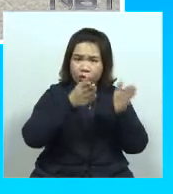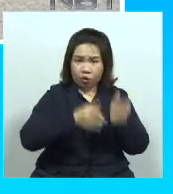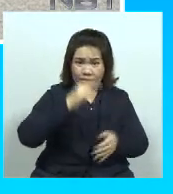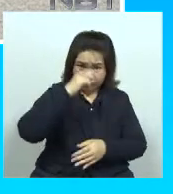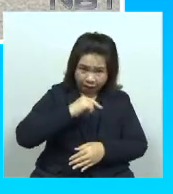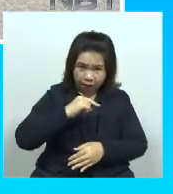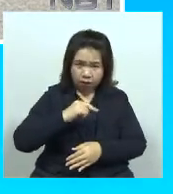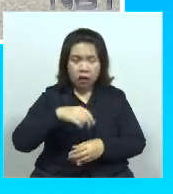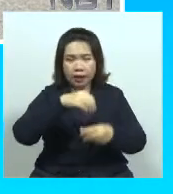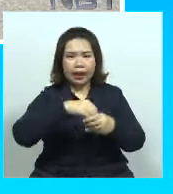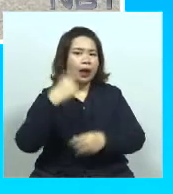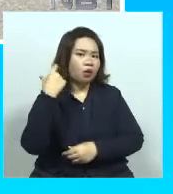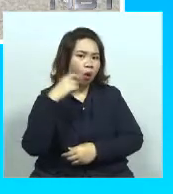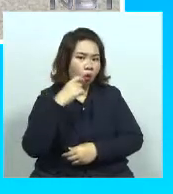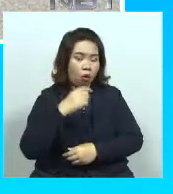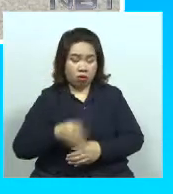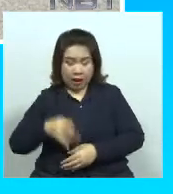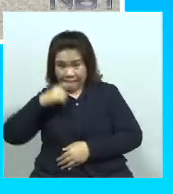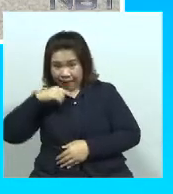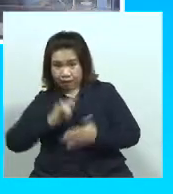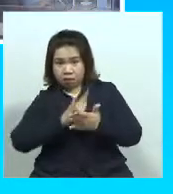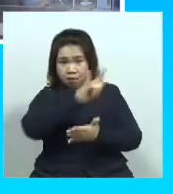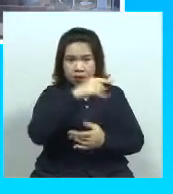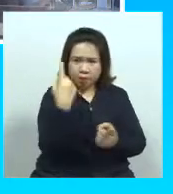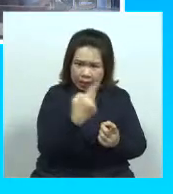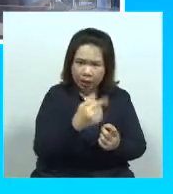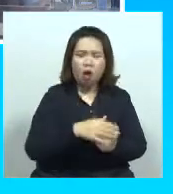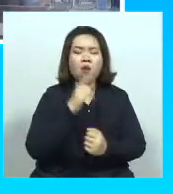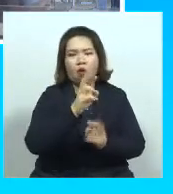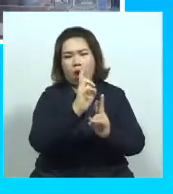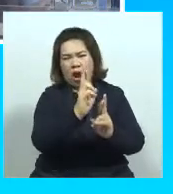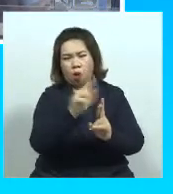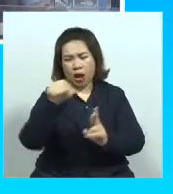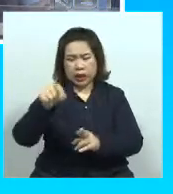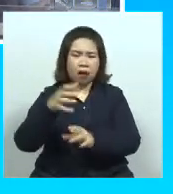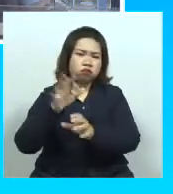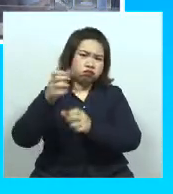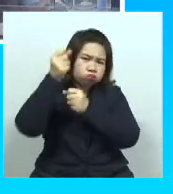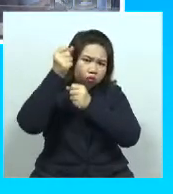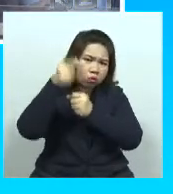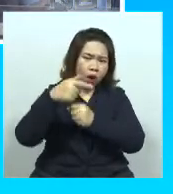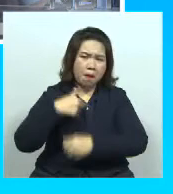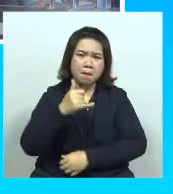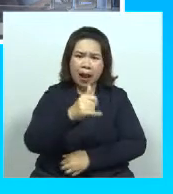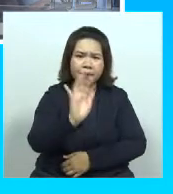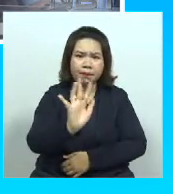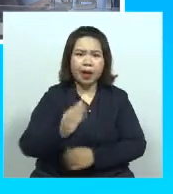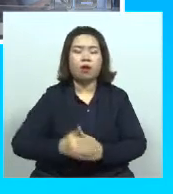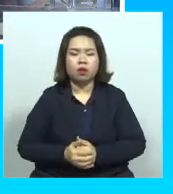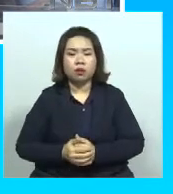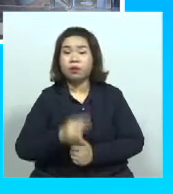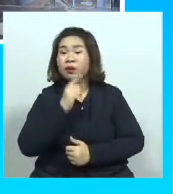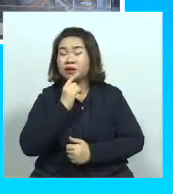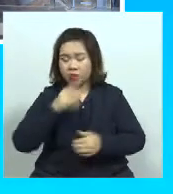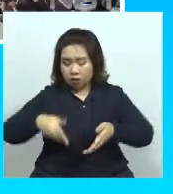จะเดินทางมาฮ่องกงให้ใช้ความระมัดระวังนะครับแล้วก็หลีกเลี่ยงบริเวณที่มีการชุมนุมประท้วงนะครับซึ่งพื้นที่